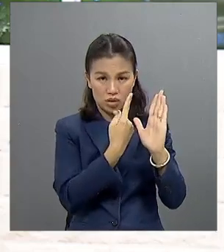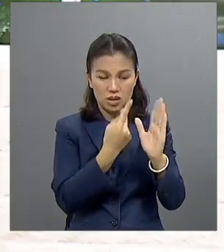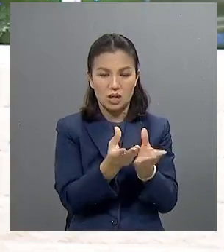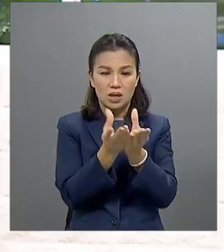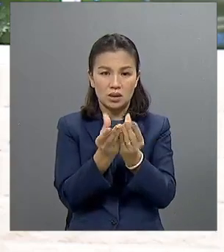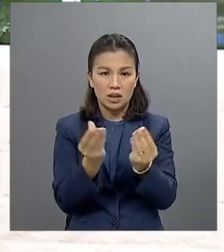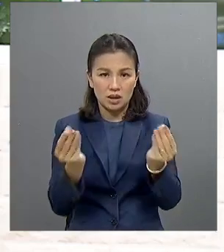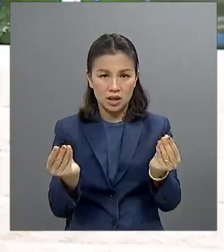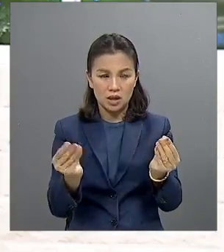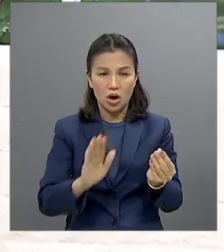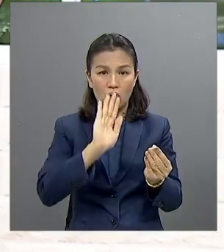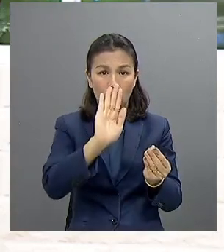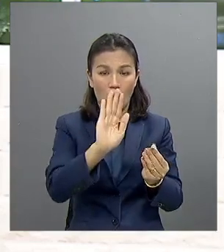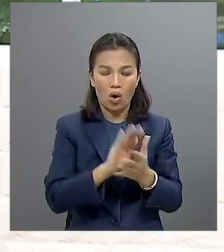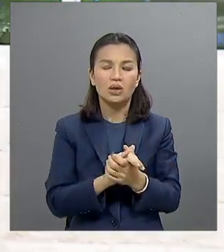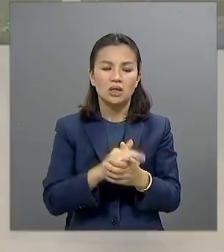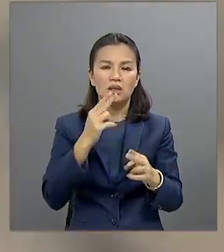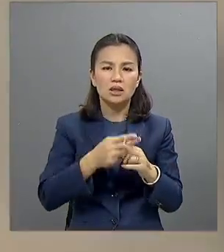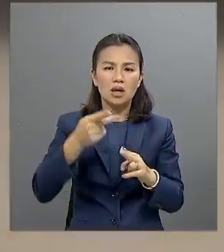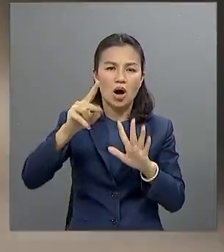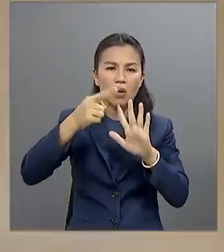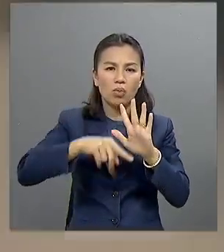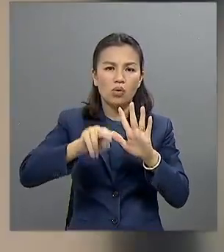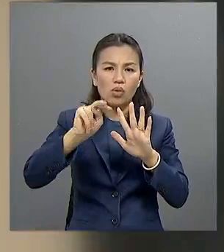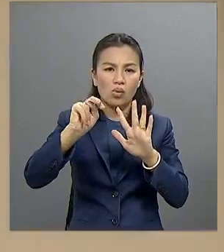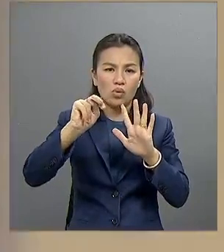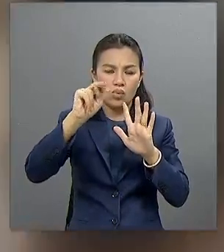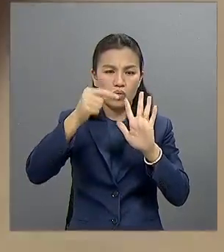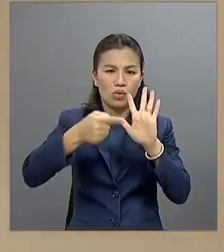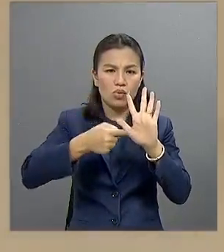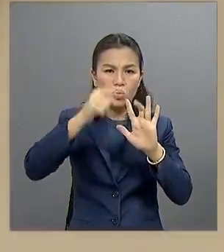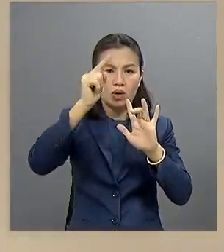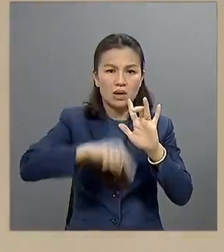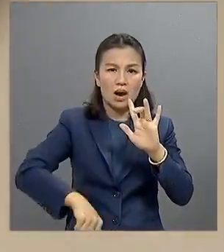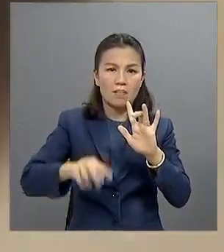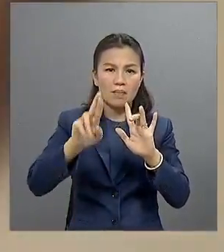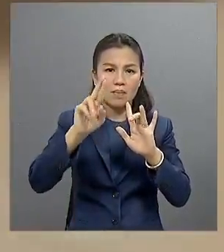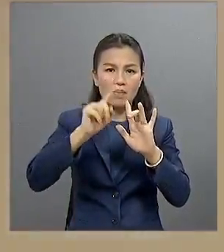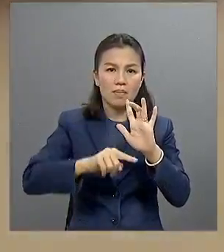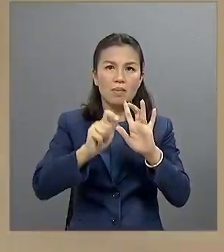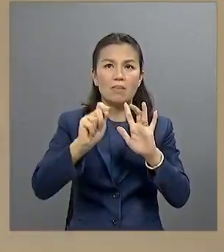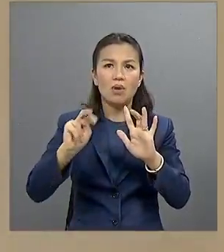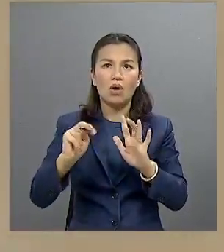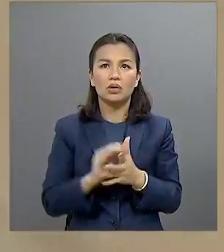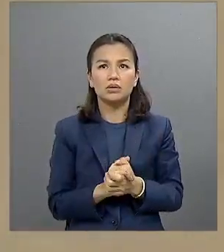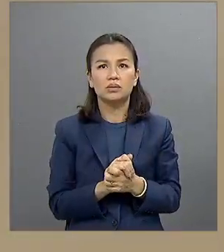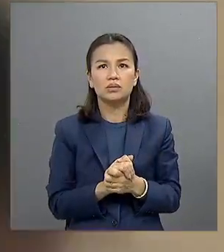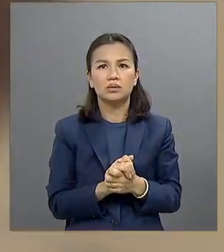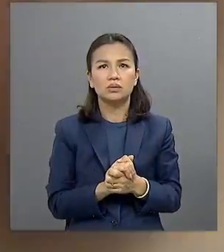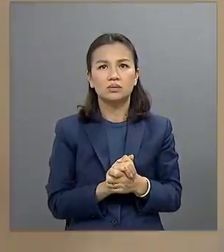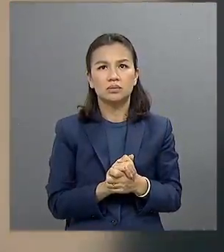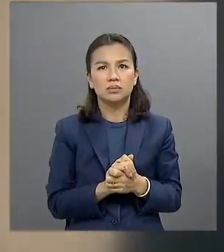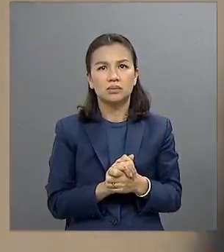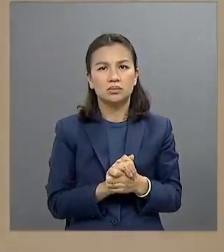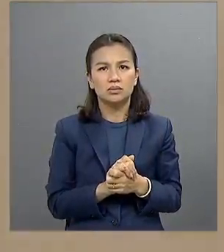น้ำร้อนนะคะเอามาดูเรื่องนี้กันค่ะ อ่ะคุณลื้อก่อนไม่เป็นไรคดีความ อ ่ะคุณก็ลื้อ ได้ไงมาปากได้ไง ก็ไม่เ